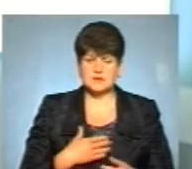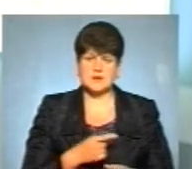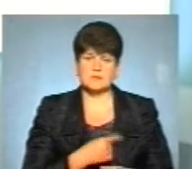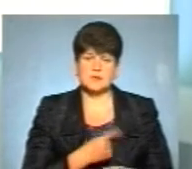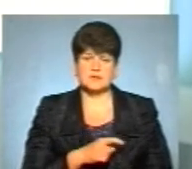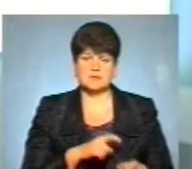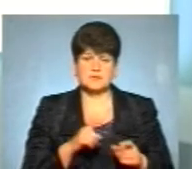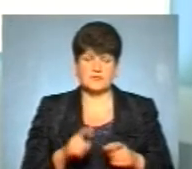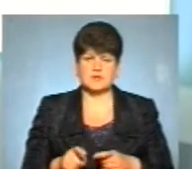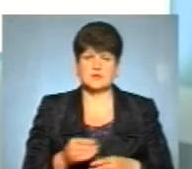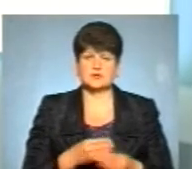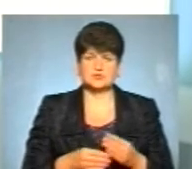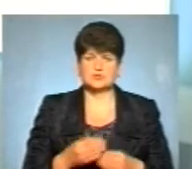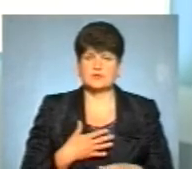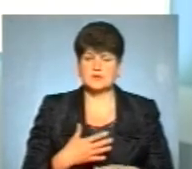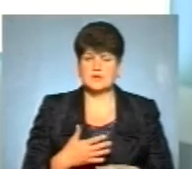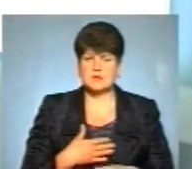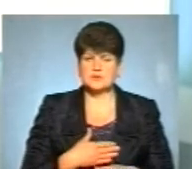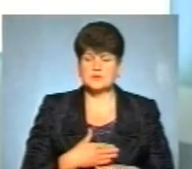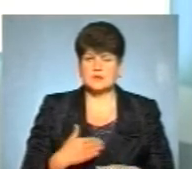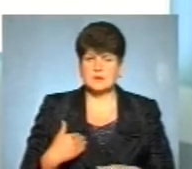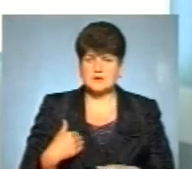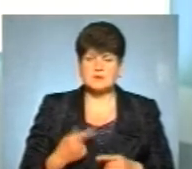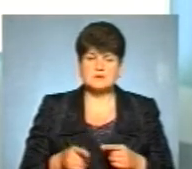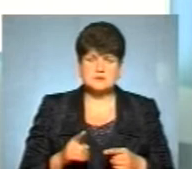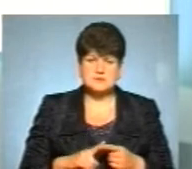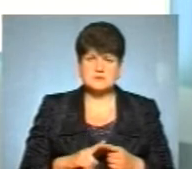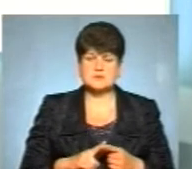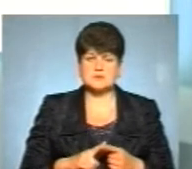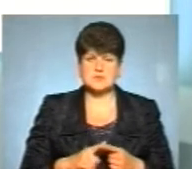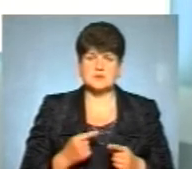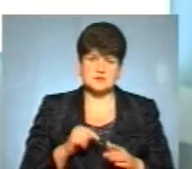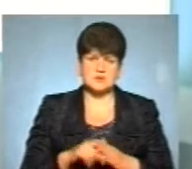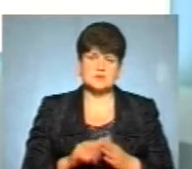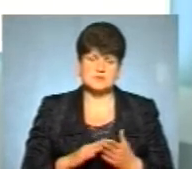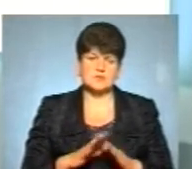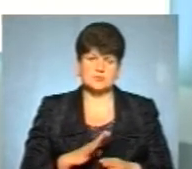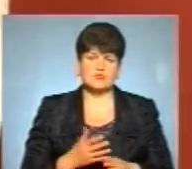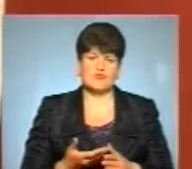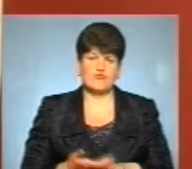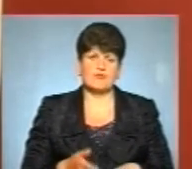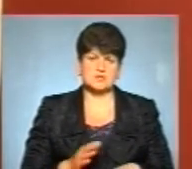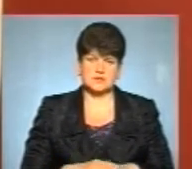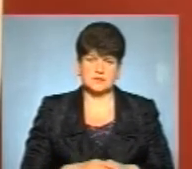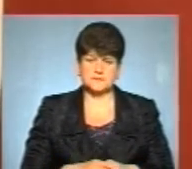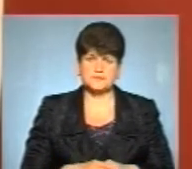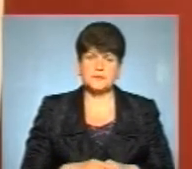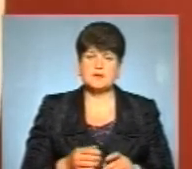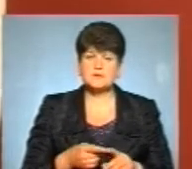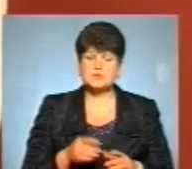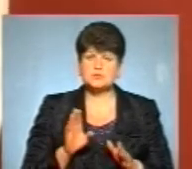апарат штучної вентиляції легень, тобто вкрай стан пацієнта був вкрай важкий. Через